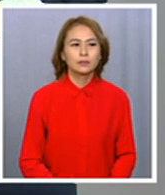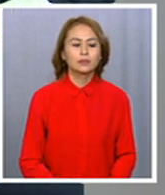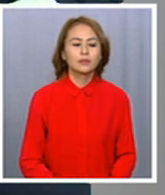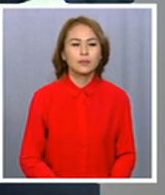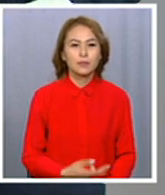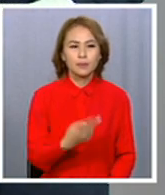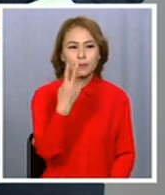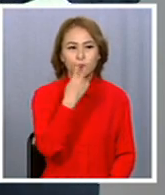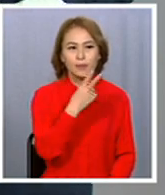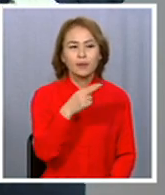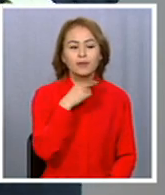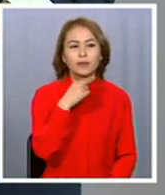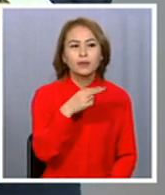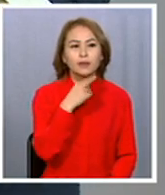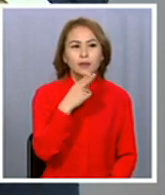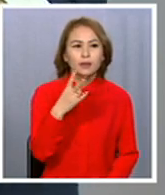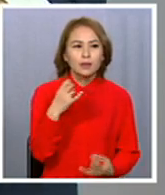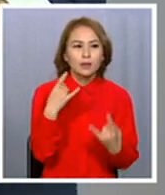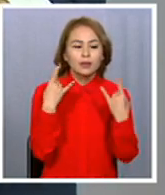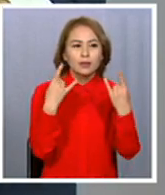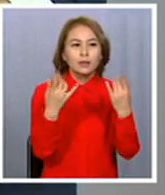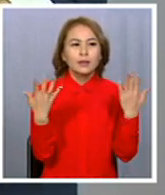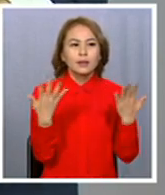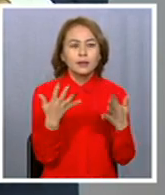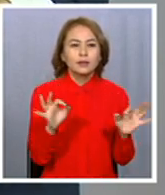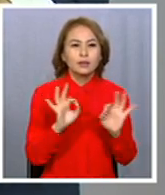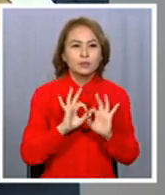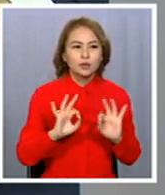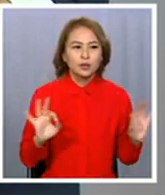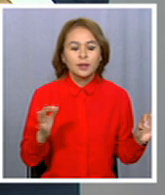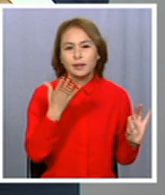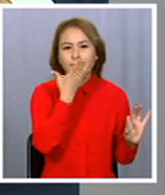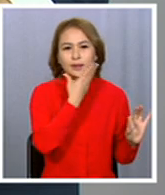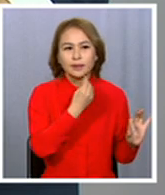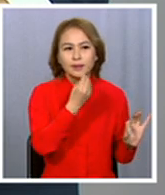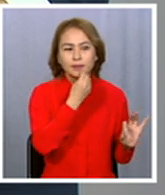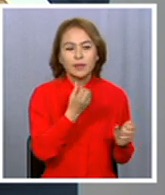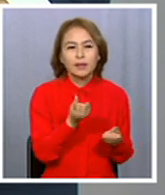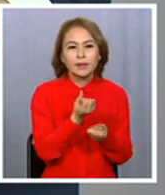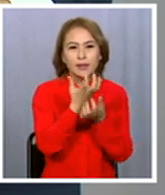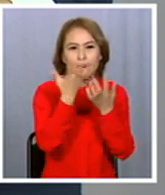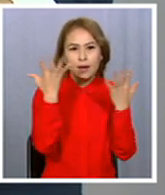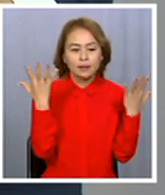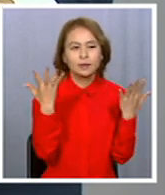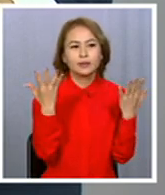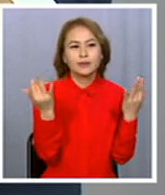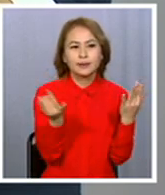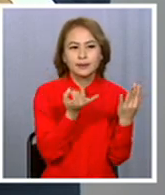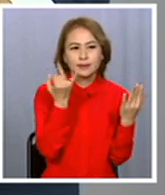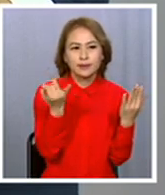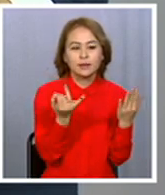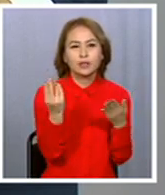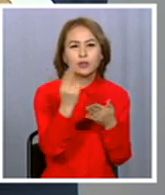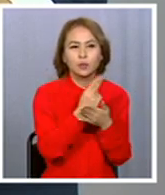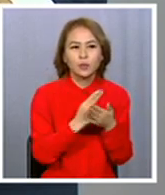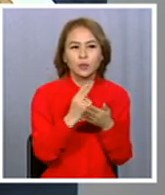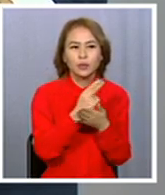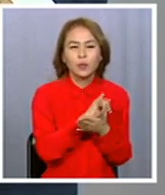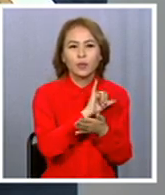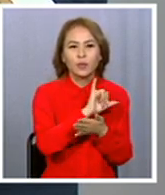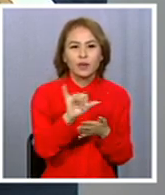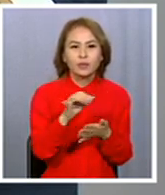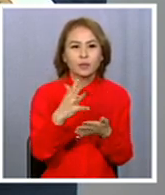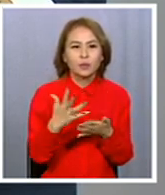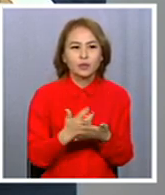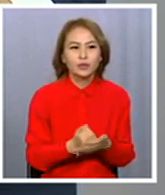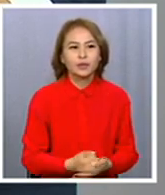Посмотрите, ребята, внимательно на экран. Какие замечательные, красивые, яркие, содержательные рисунки у вас